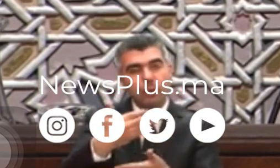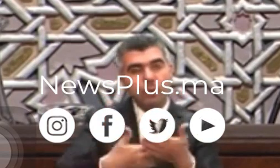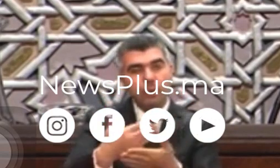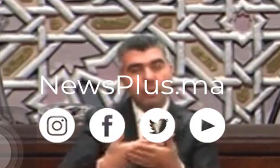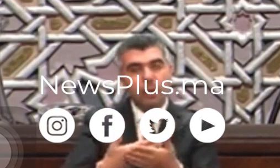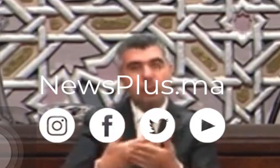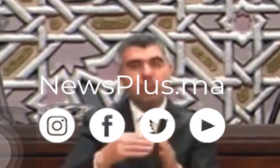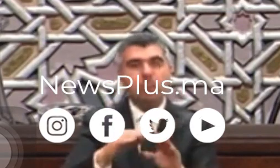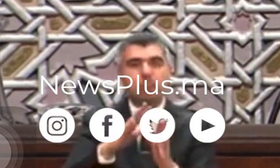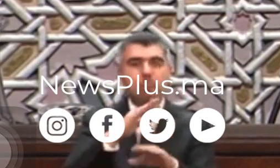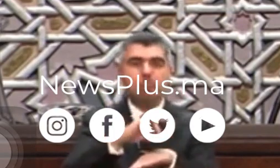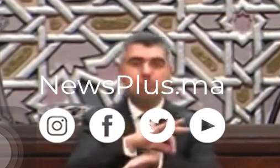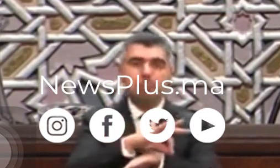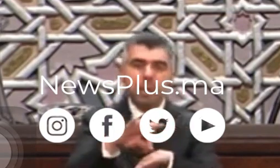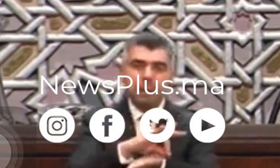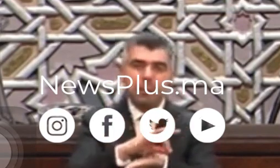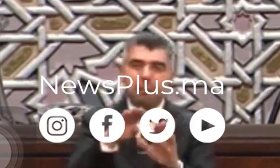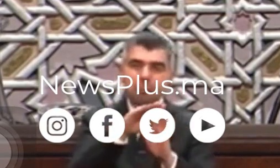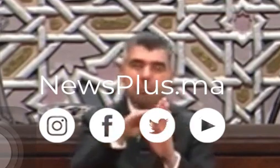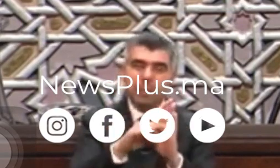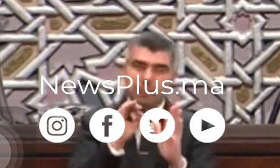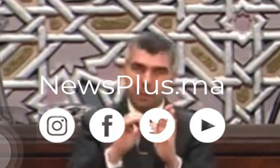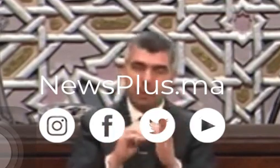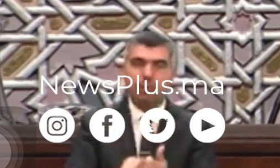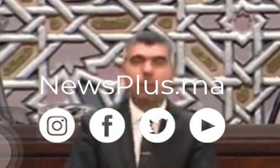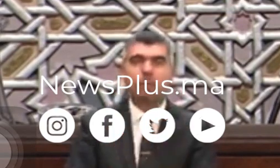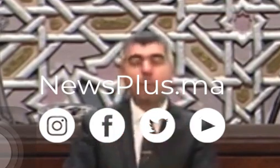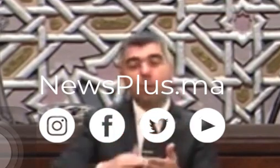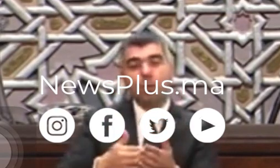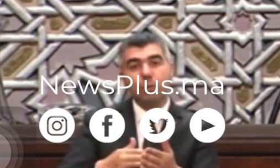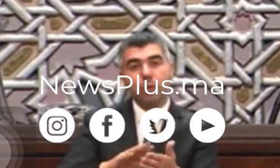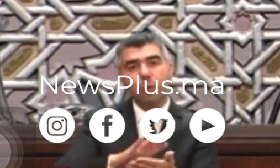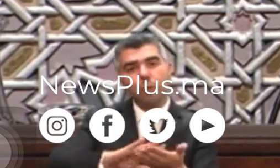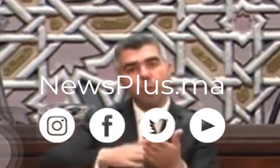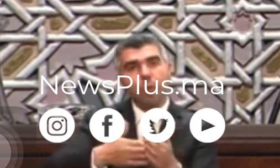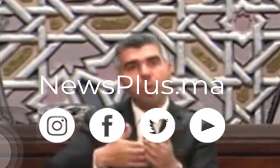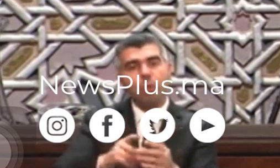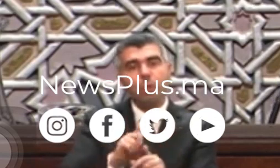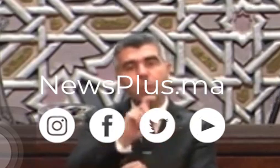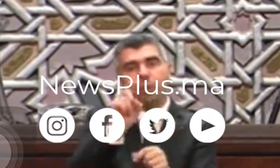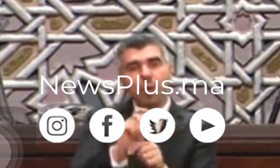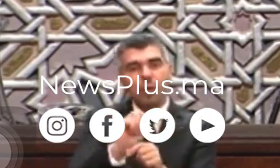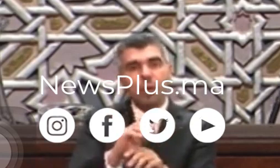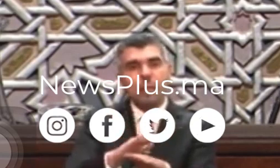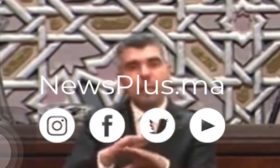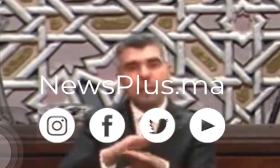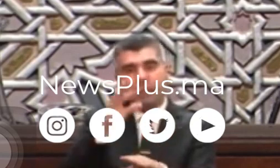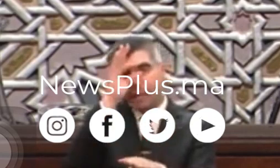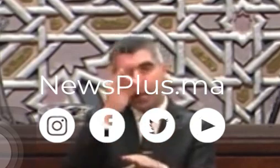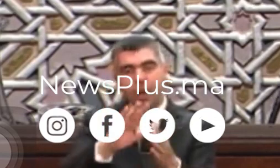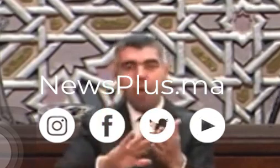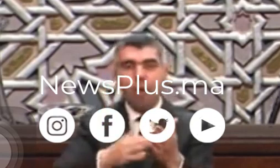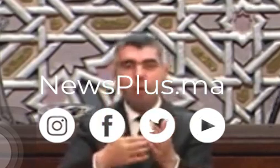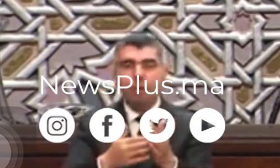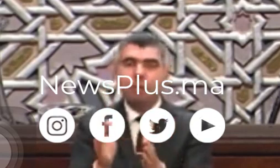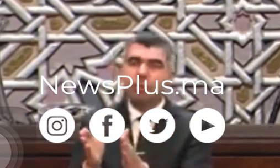مكتب المجلس وبعد التداول فيها ارتأى على ان كل الاسئله لا تتعلق بالسياسه العامه، وبالتالي